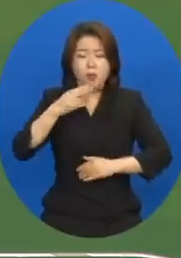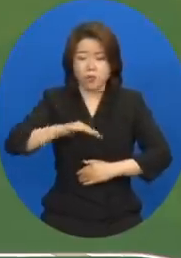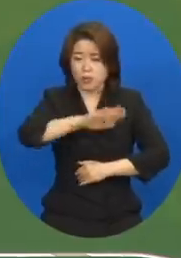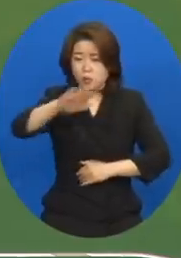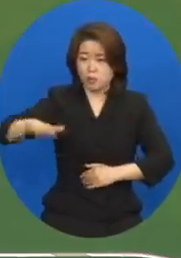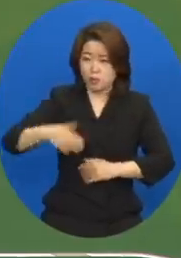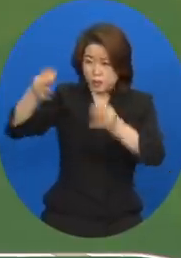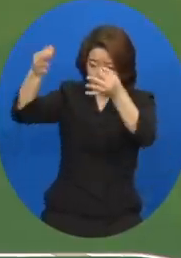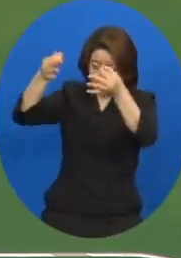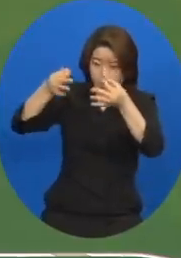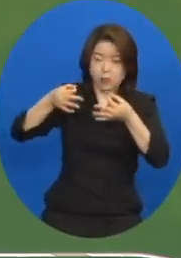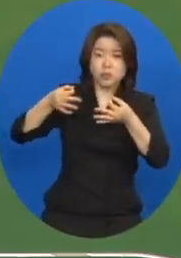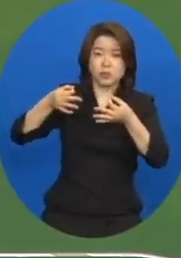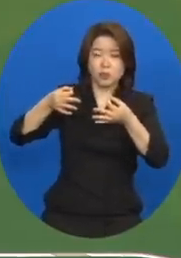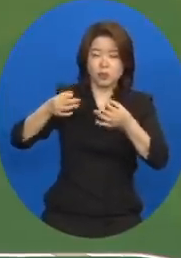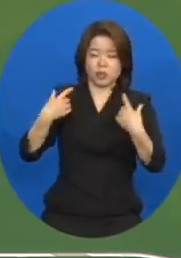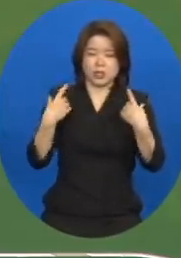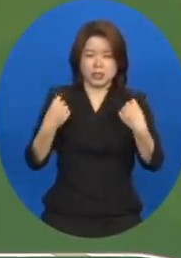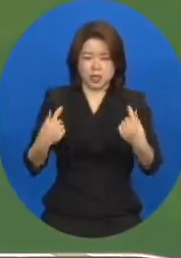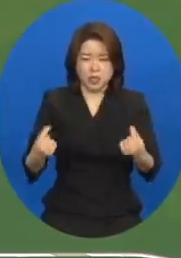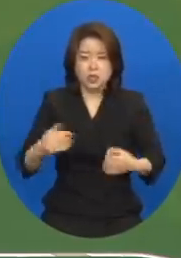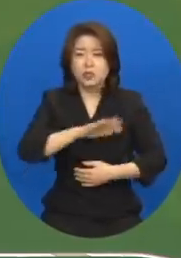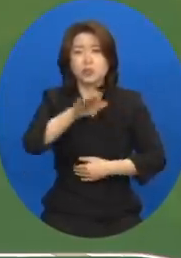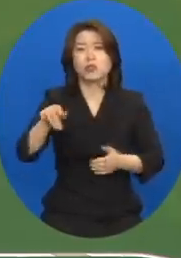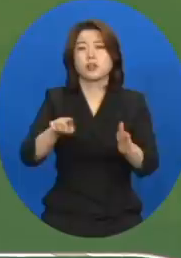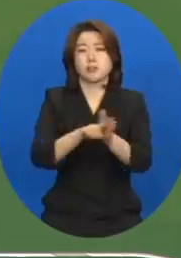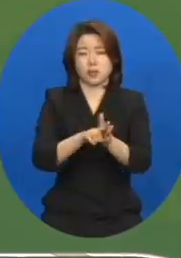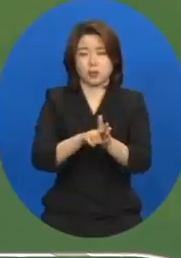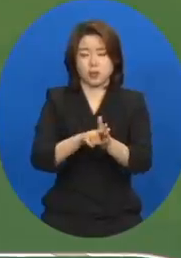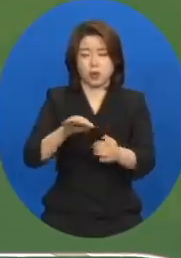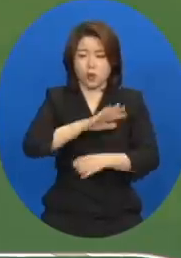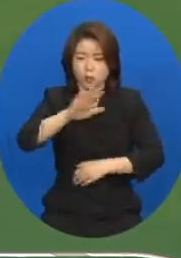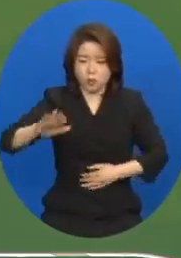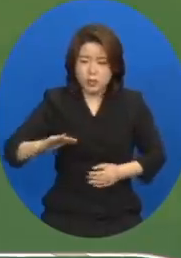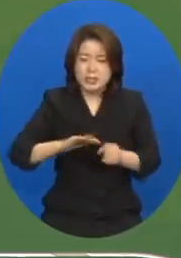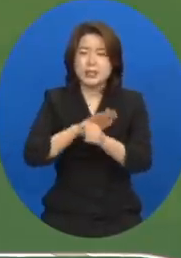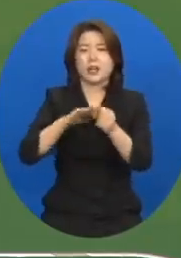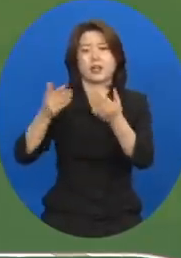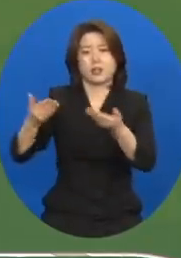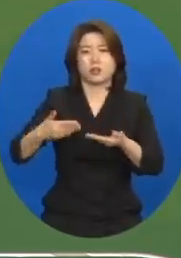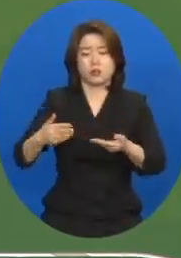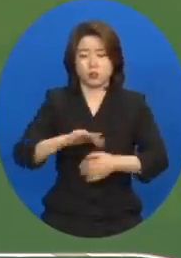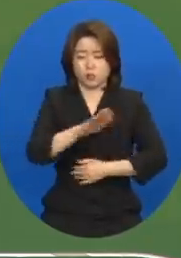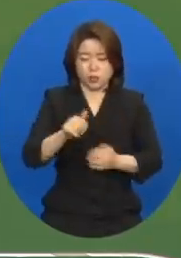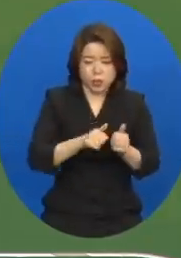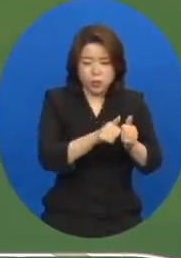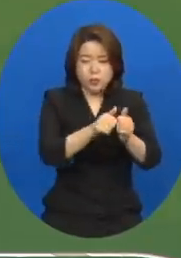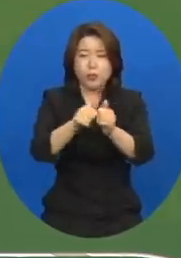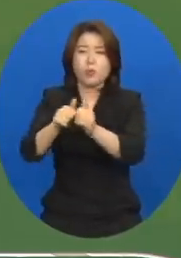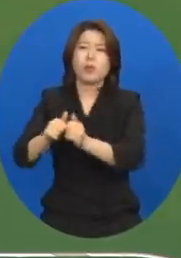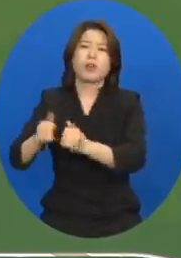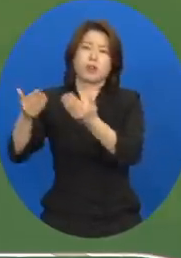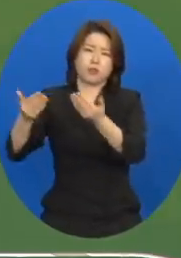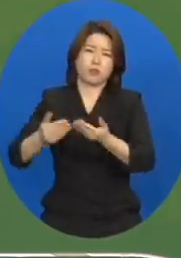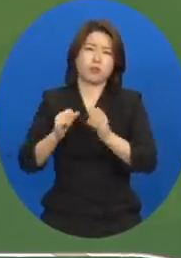우리를 보시면서도 여전히 우리를 믿고 우리를 사랑하시고 우리와 동행해 주고